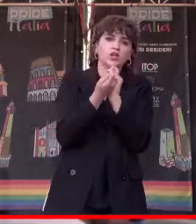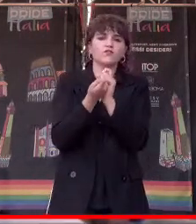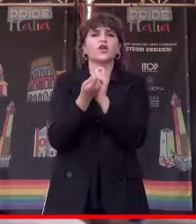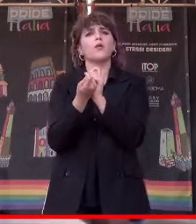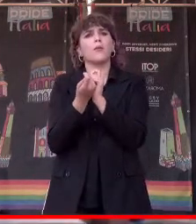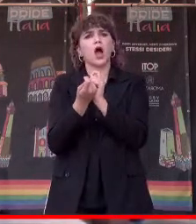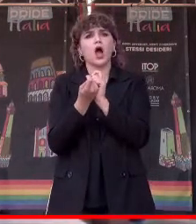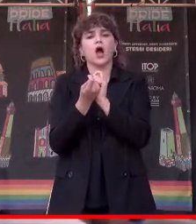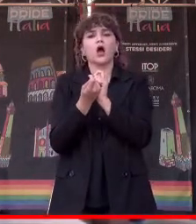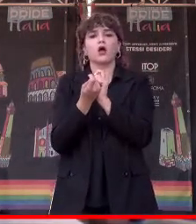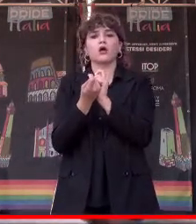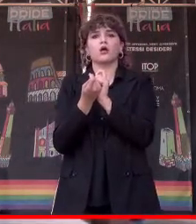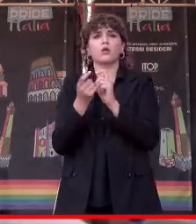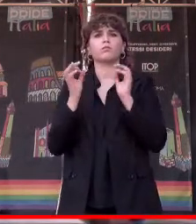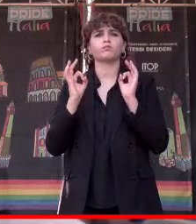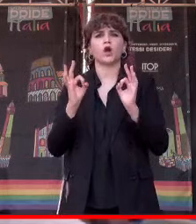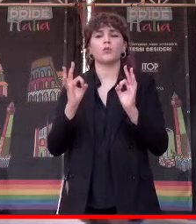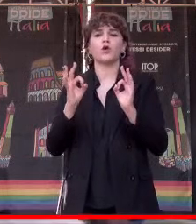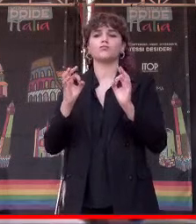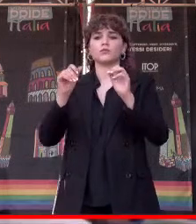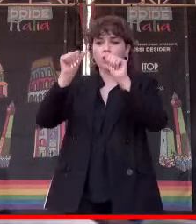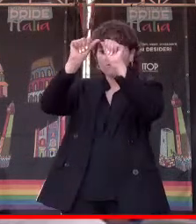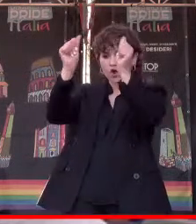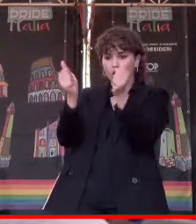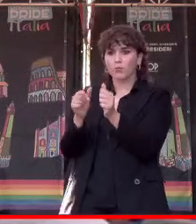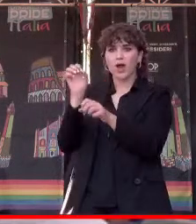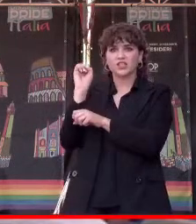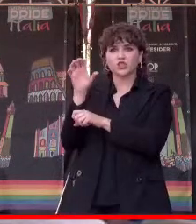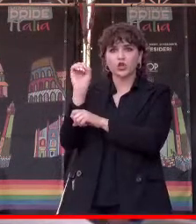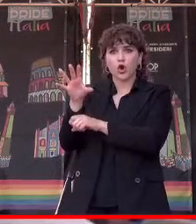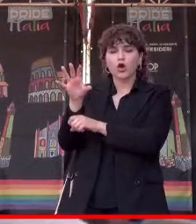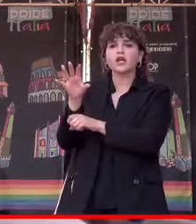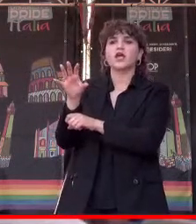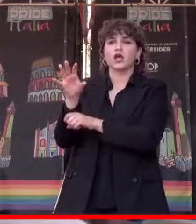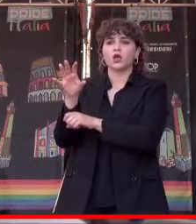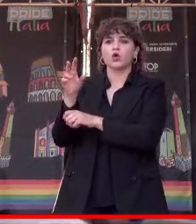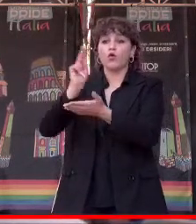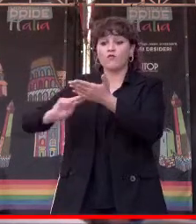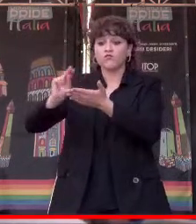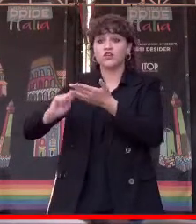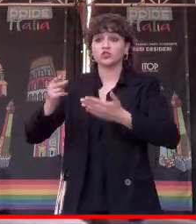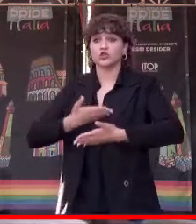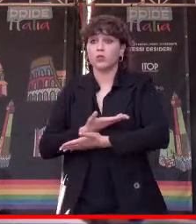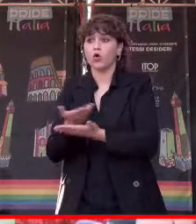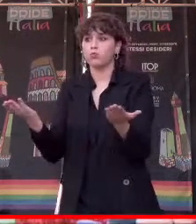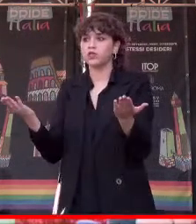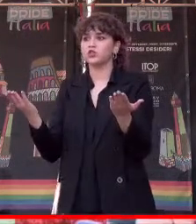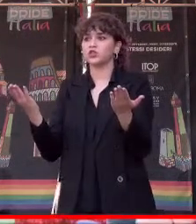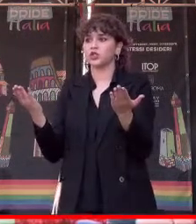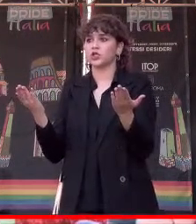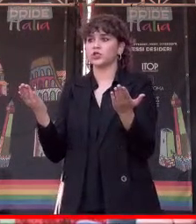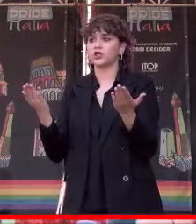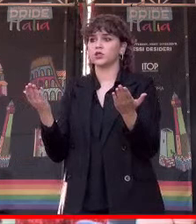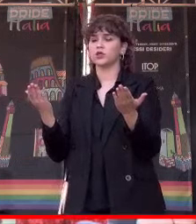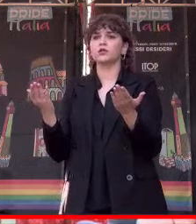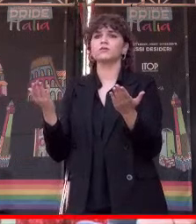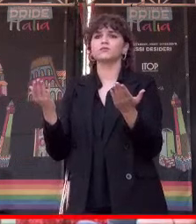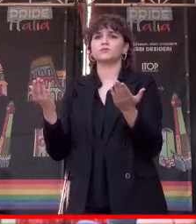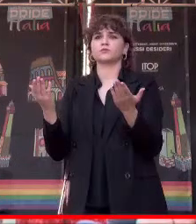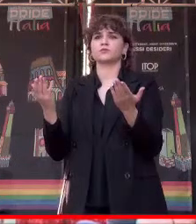si legge anche ad esempio la formazione degli uffici pubblici, perché non dobbiamo, uno delle, come dire, una delle